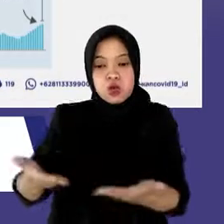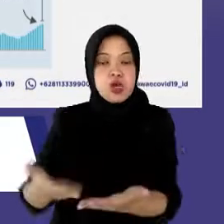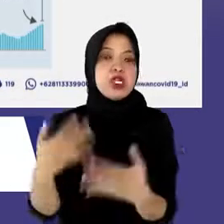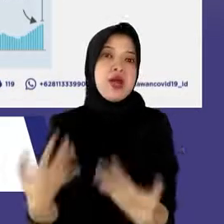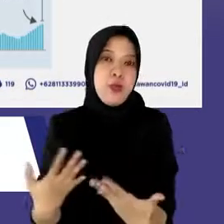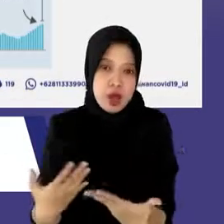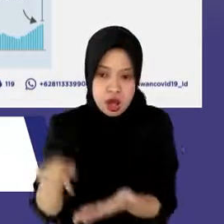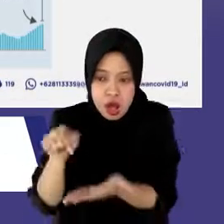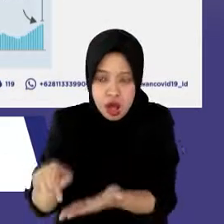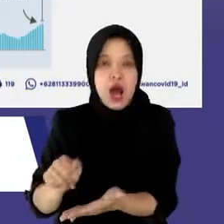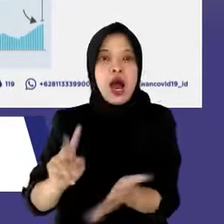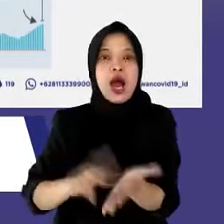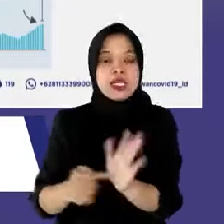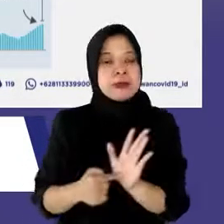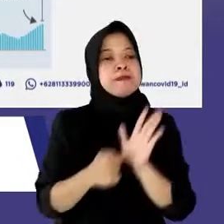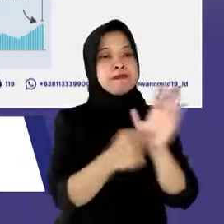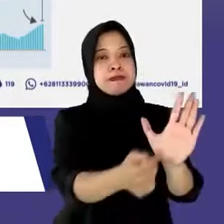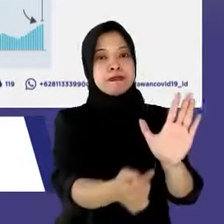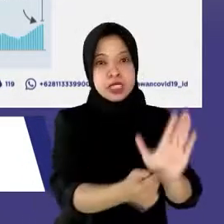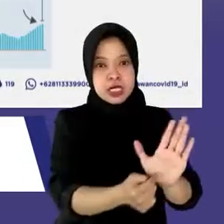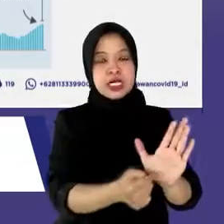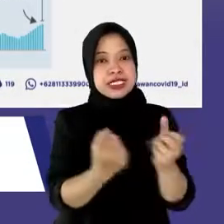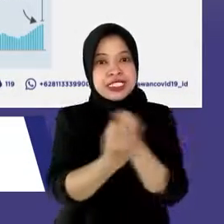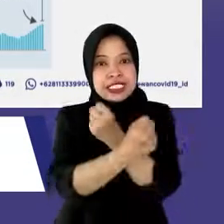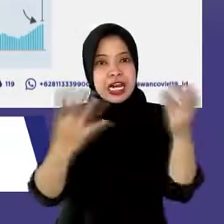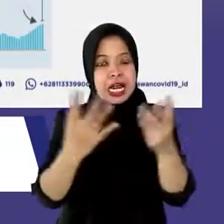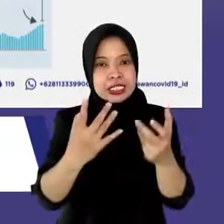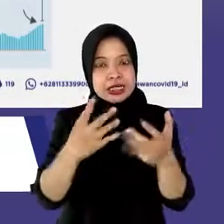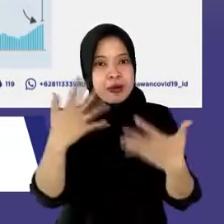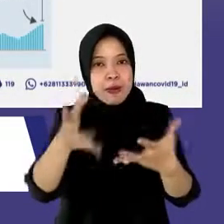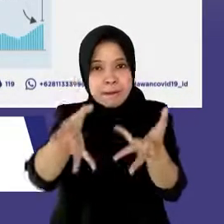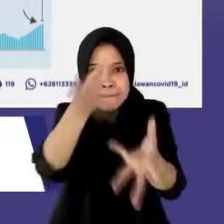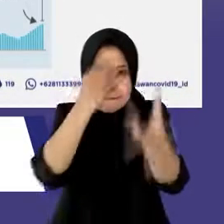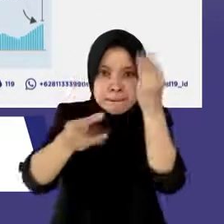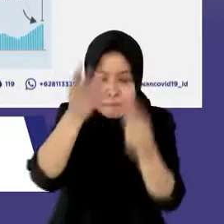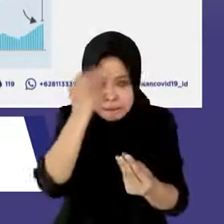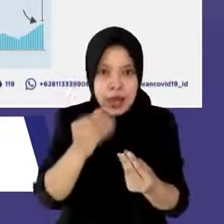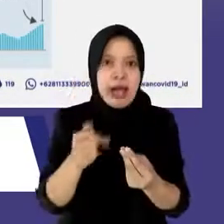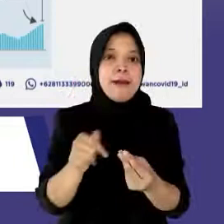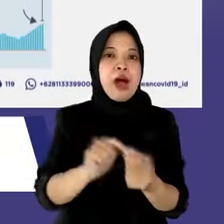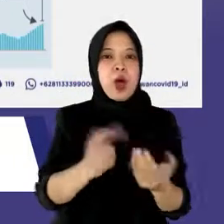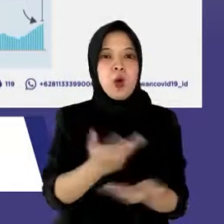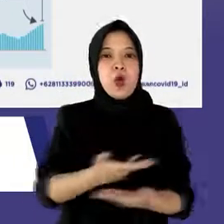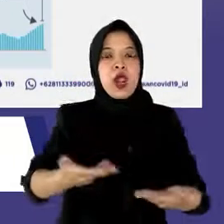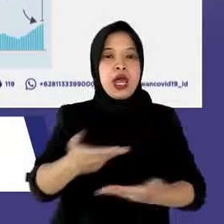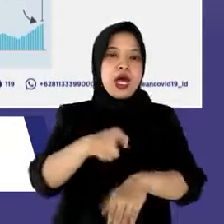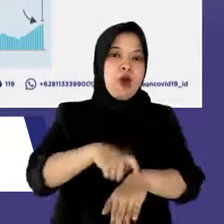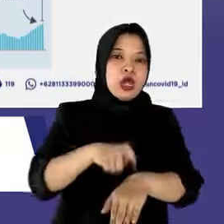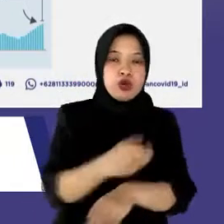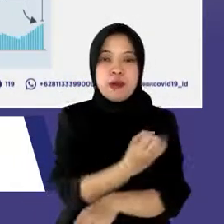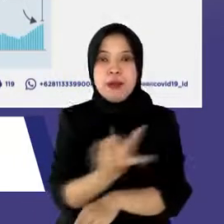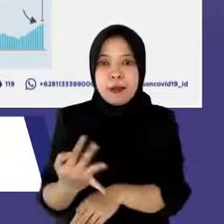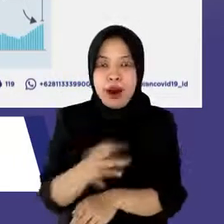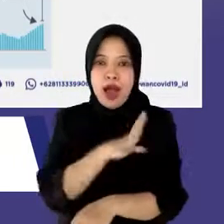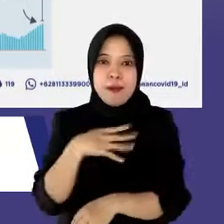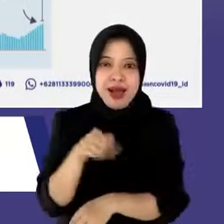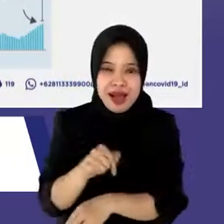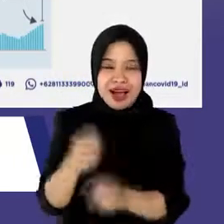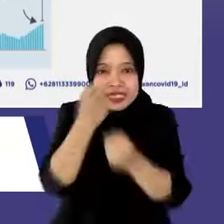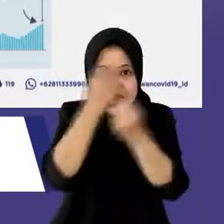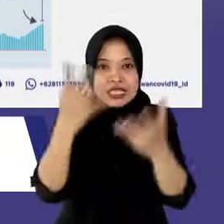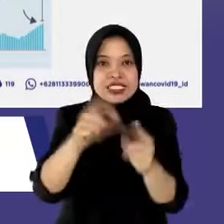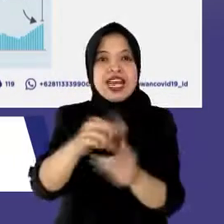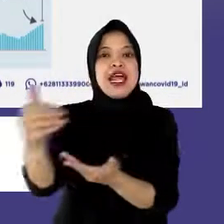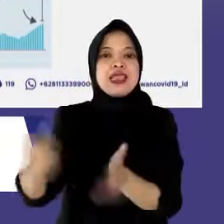untuk dapat memberikan gambaran Apa yang sebenarnya terjadi pada periode waktu tertentu Oleh karena